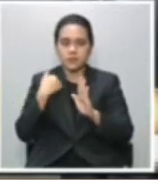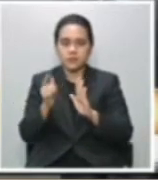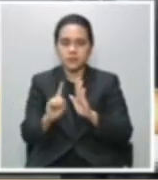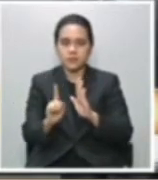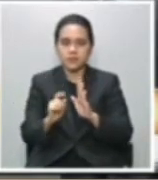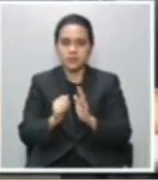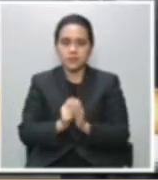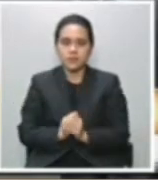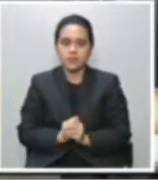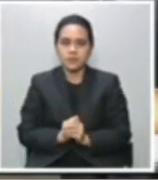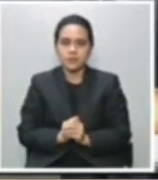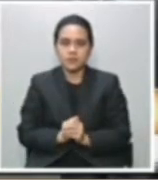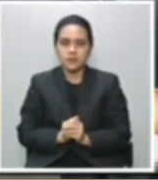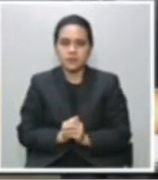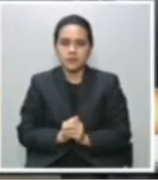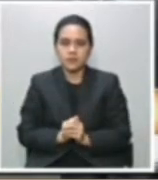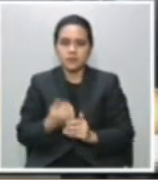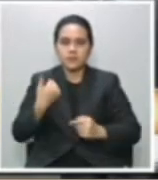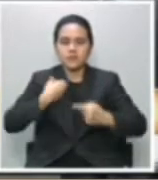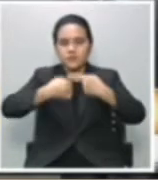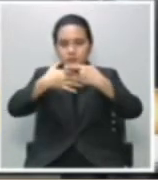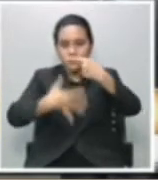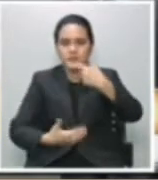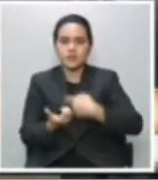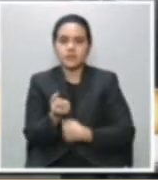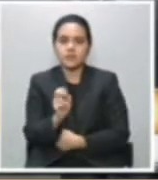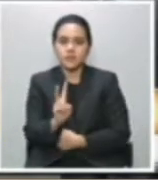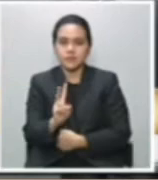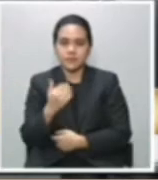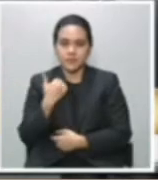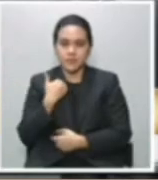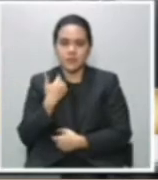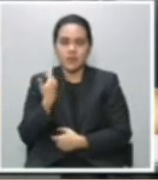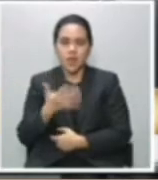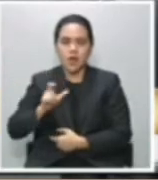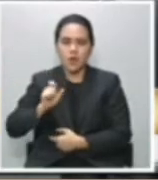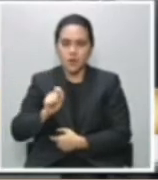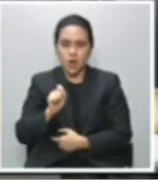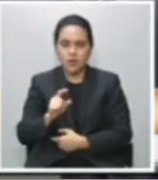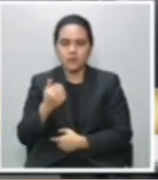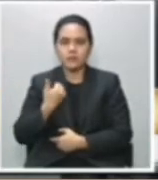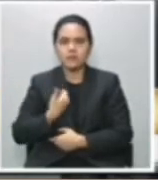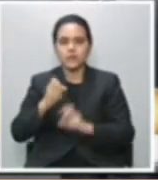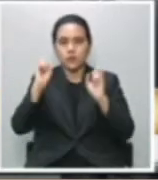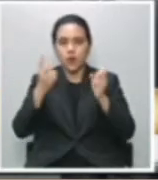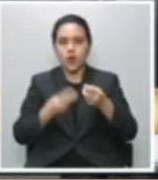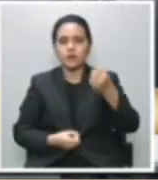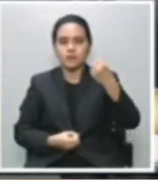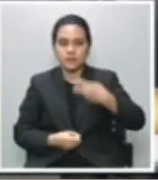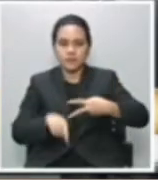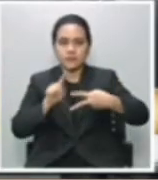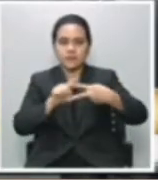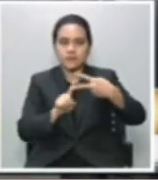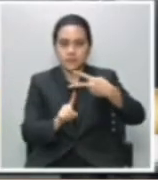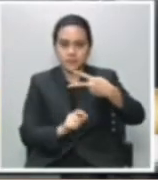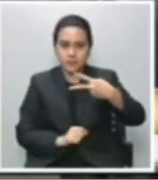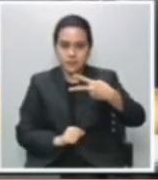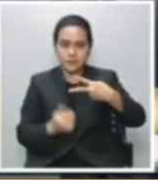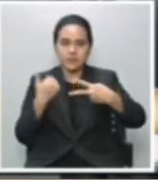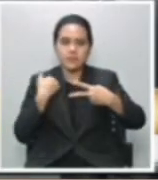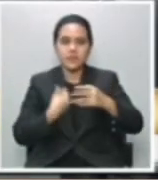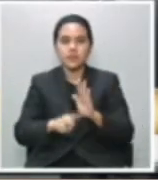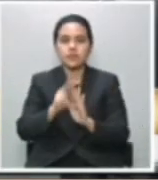ายหลัก12ด้านและนโยบายเร่งด่วน12เรื่องในนโยบายหลัก